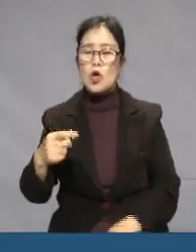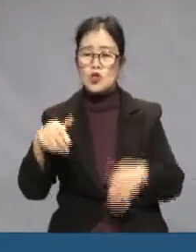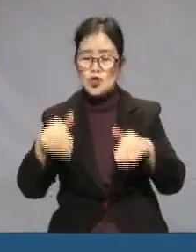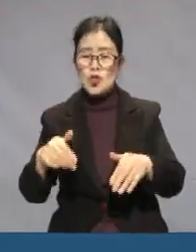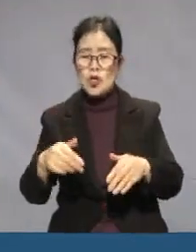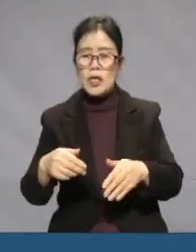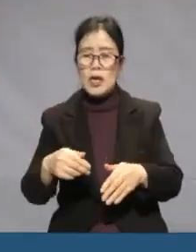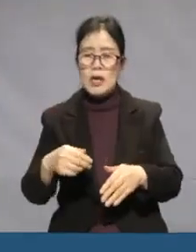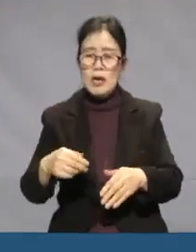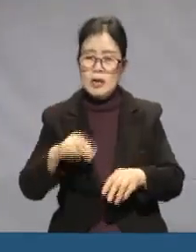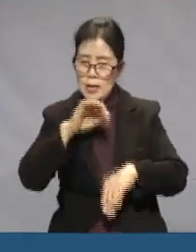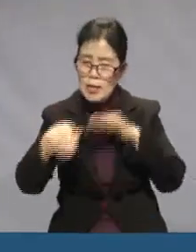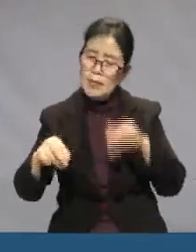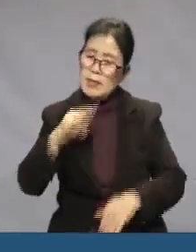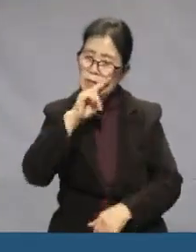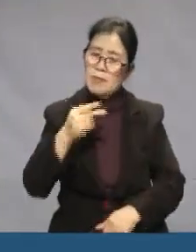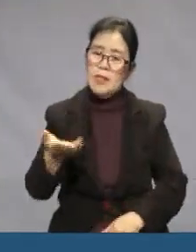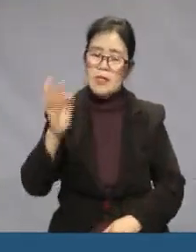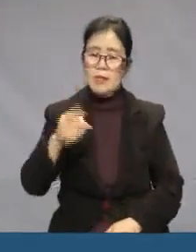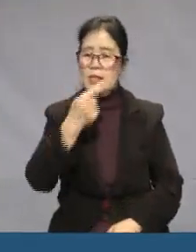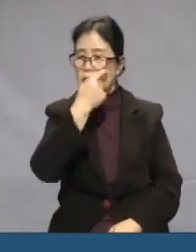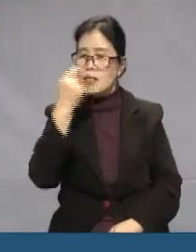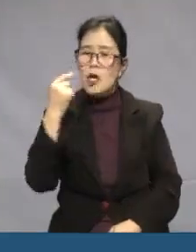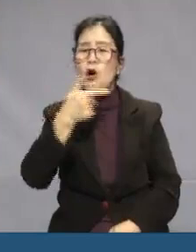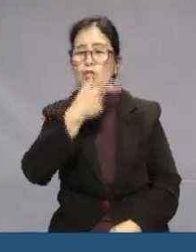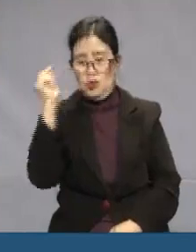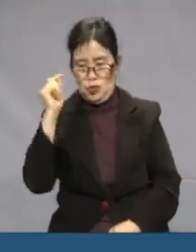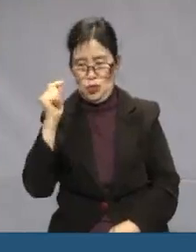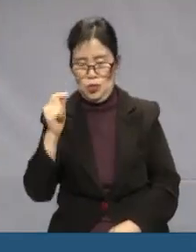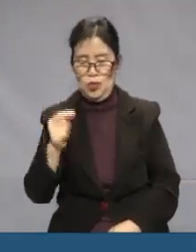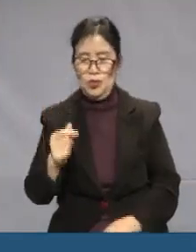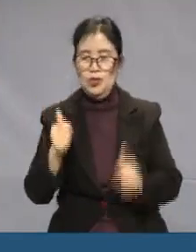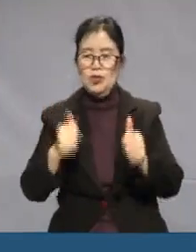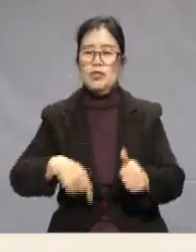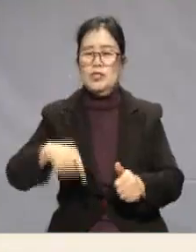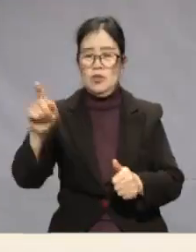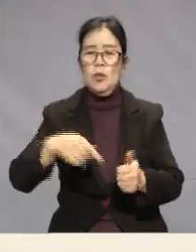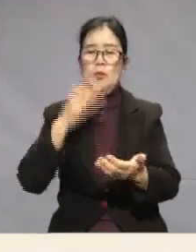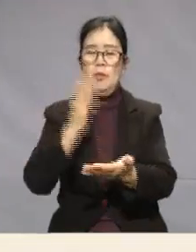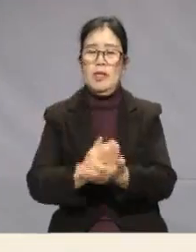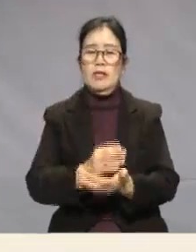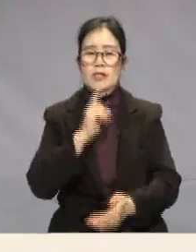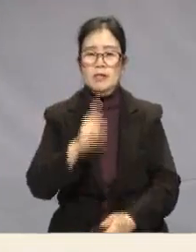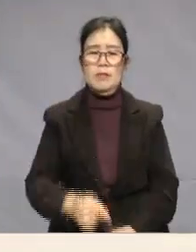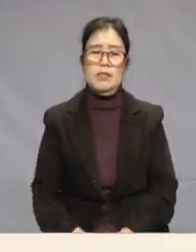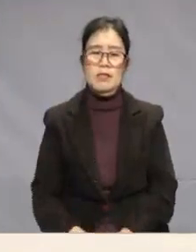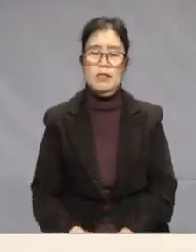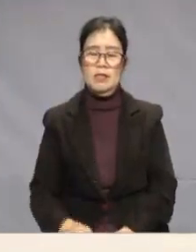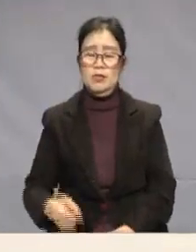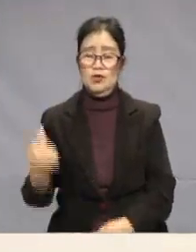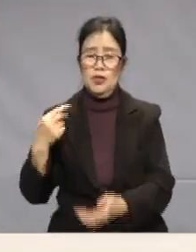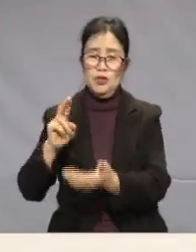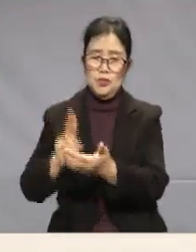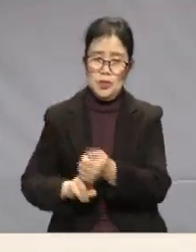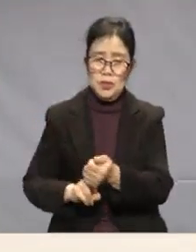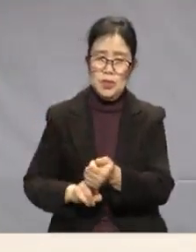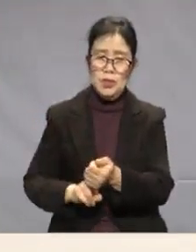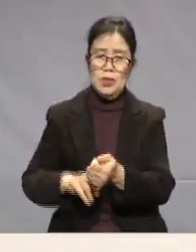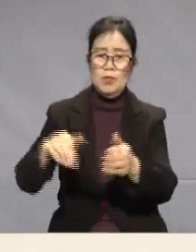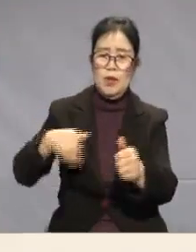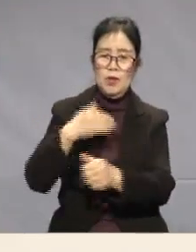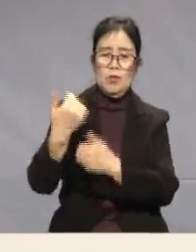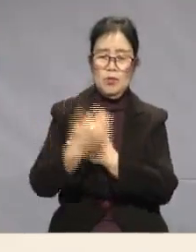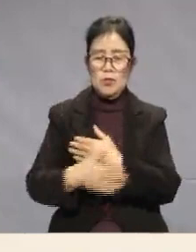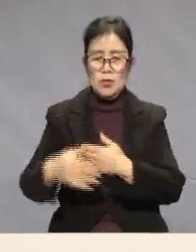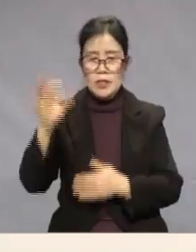가담은 의심되지만 증거가 부족하다며 불기소했습니다. 뒤에 숨겨져 있는 그 배후